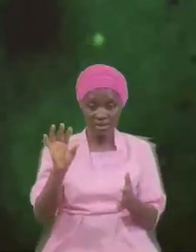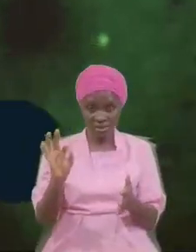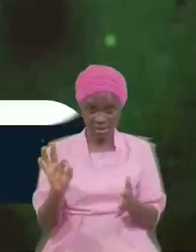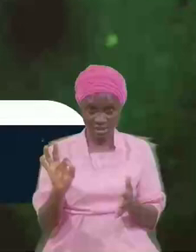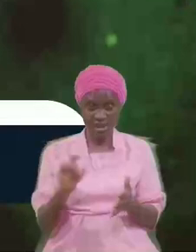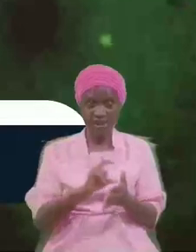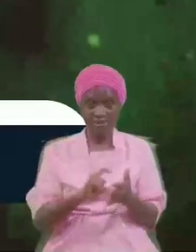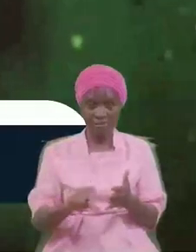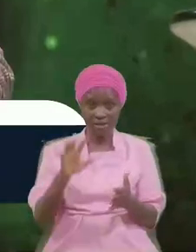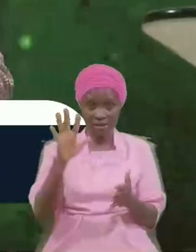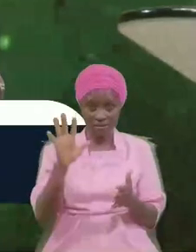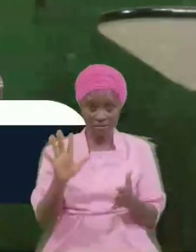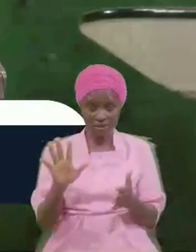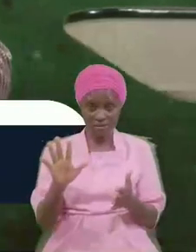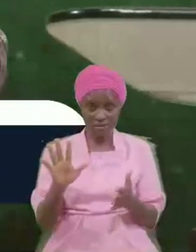Psaume